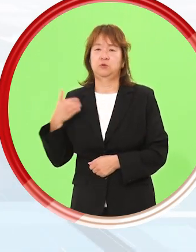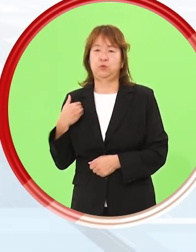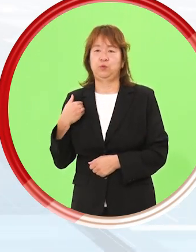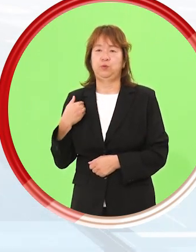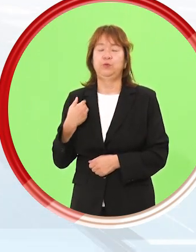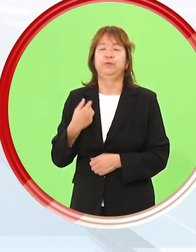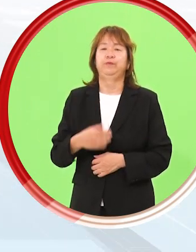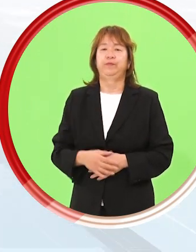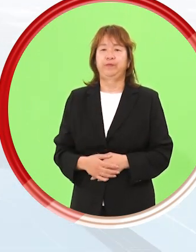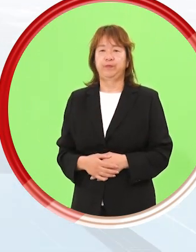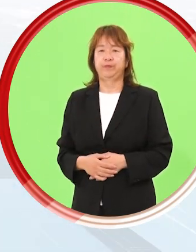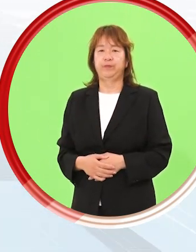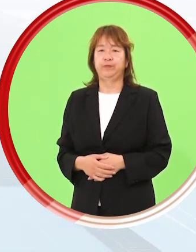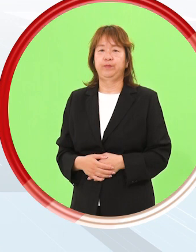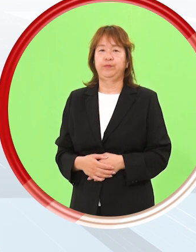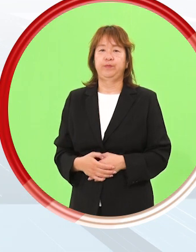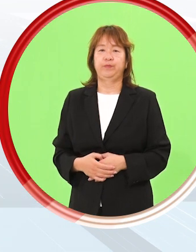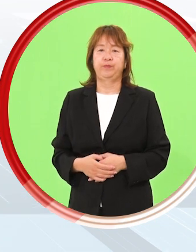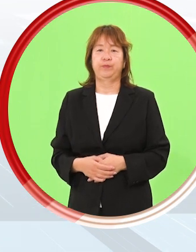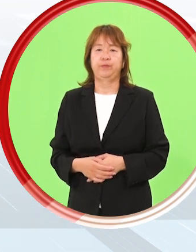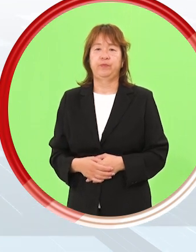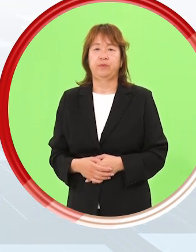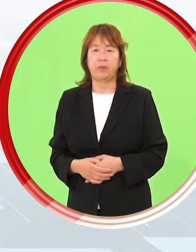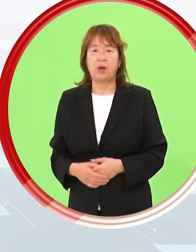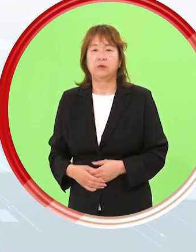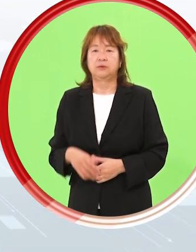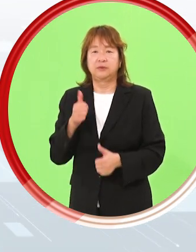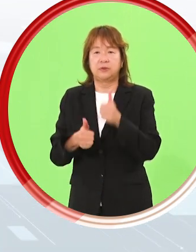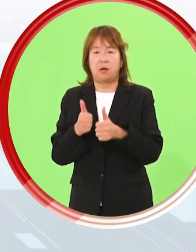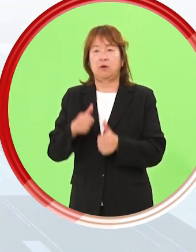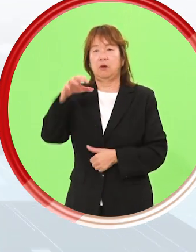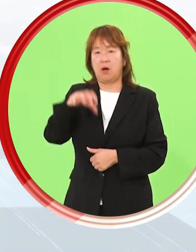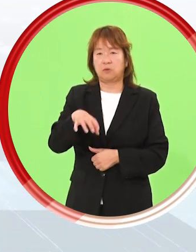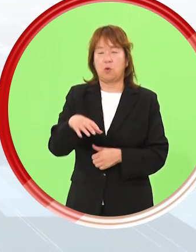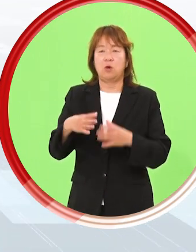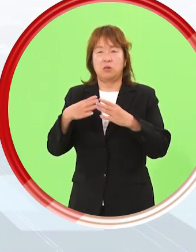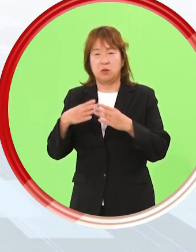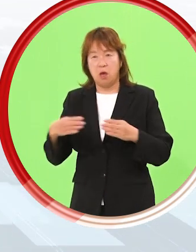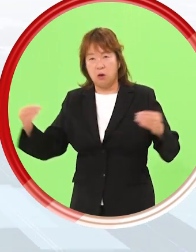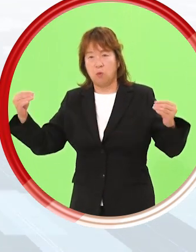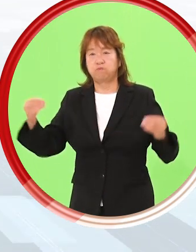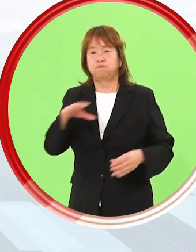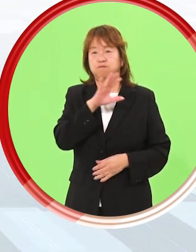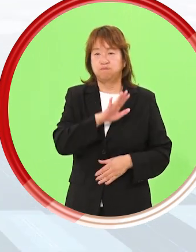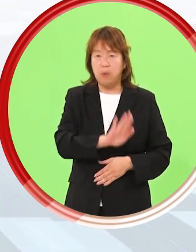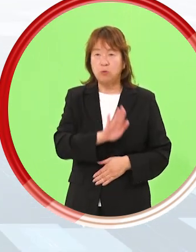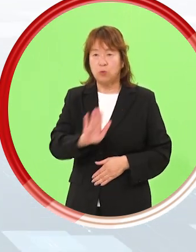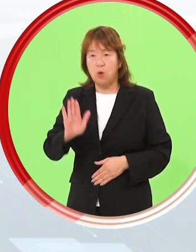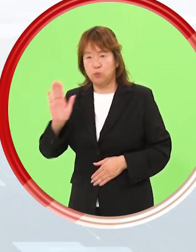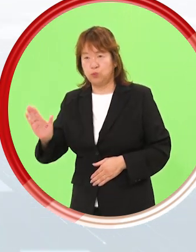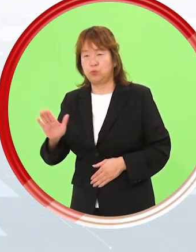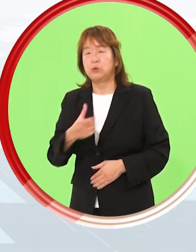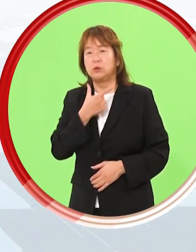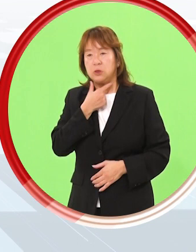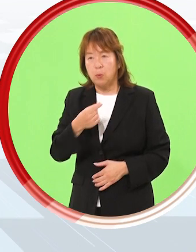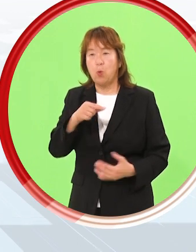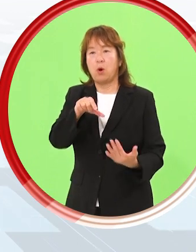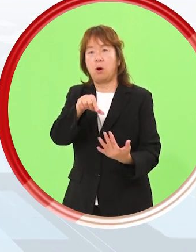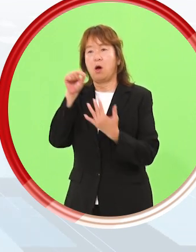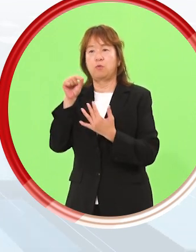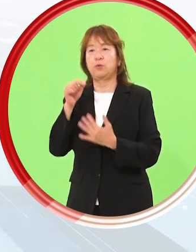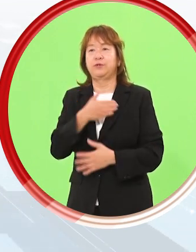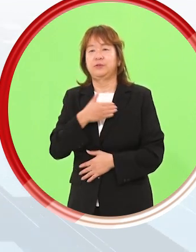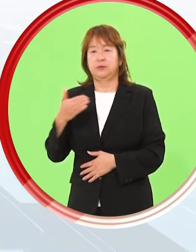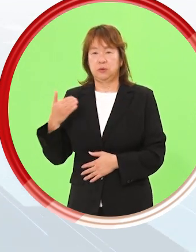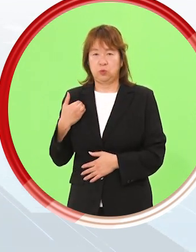つで構成されています。試験会場を全国主要都市にあるテストセンターから選択可能。